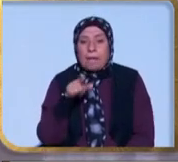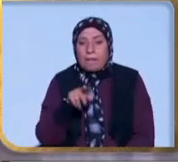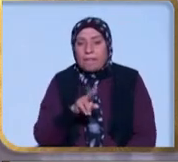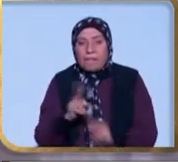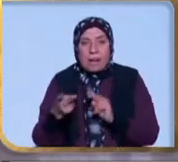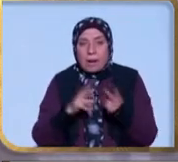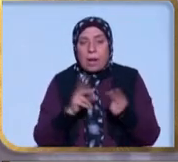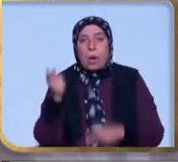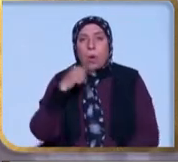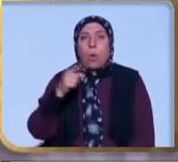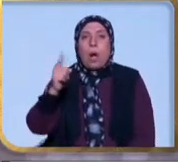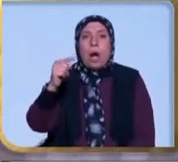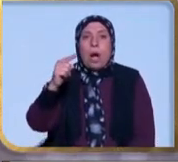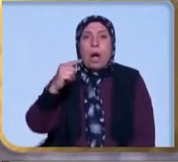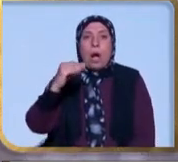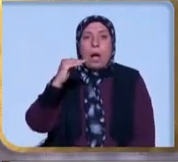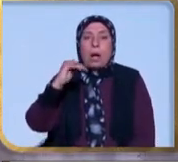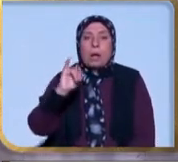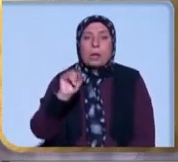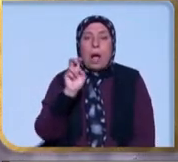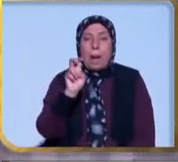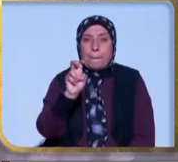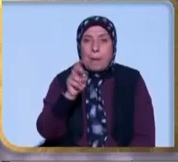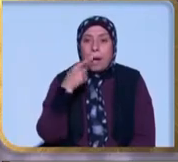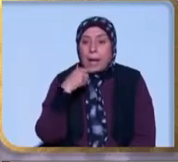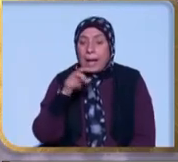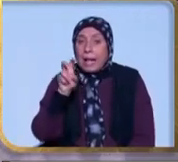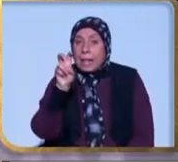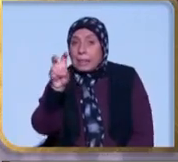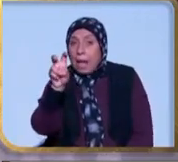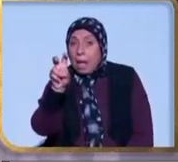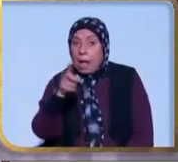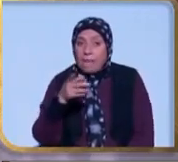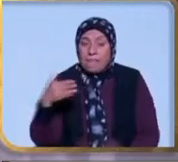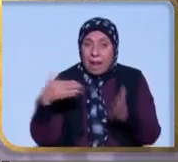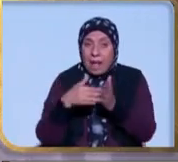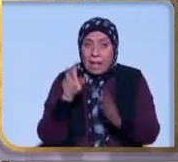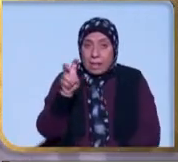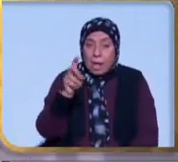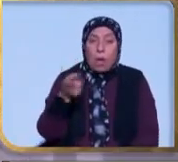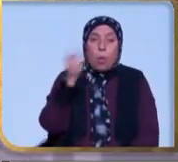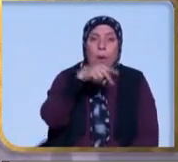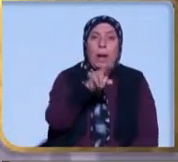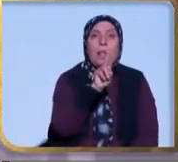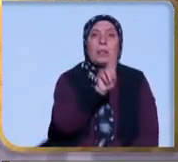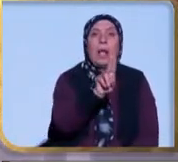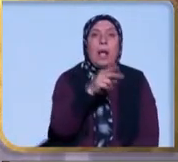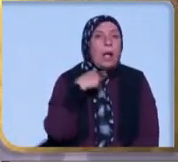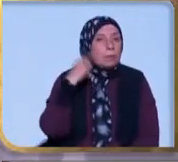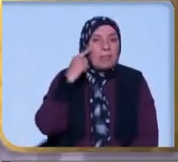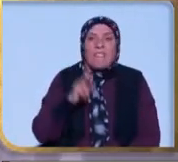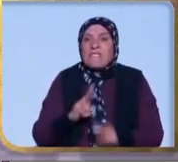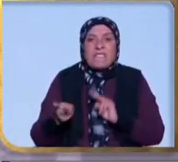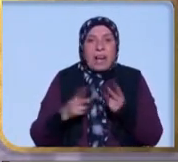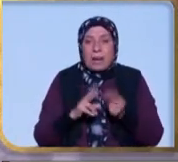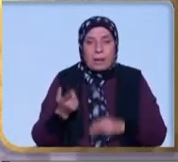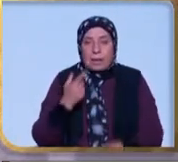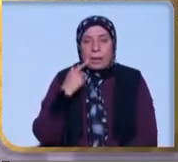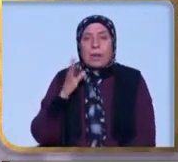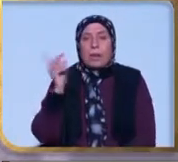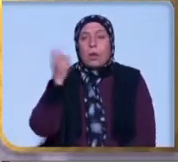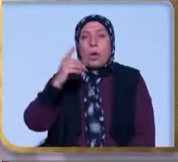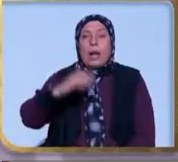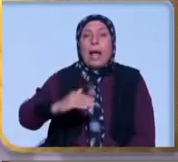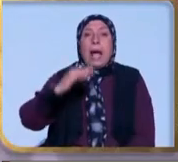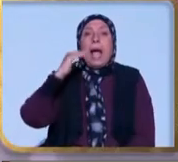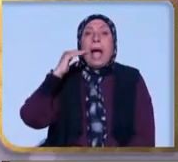حاضر. وحاميم جت اكثر من سورة، ما معناها حبيبتي؟ الحرف المقطع، حروف المقطعة حاميم.